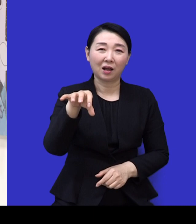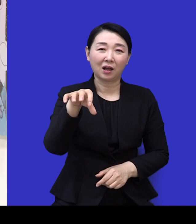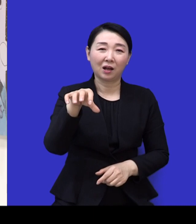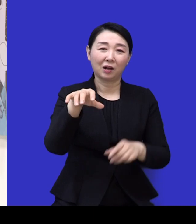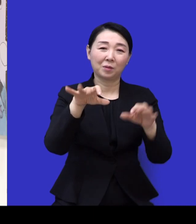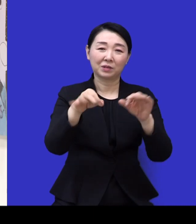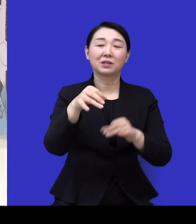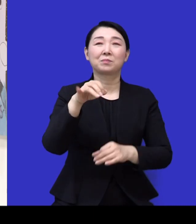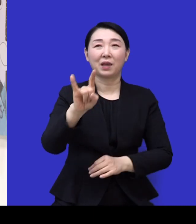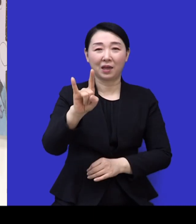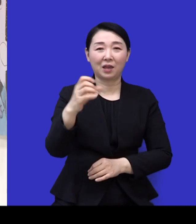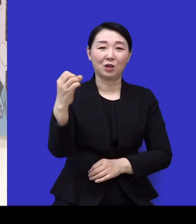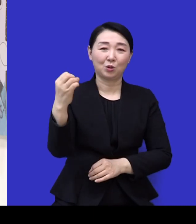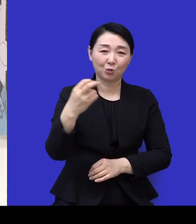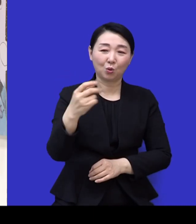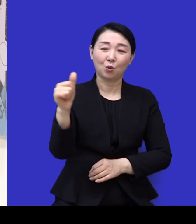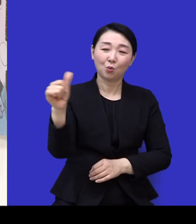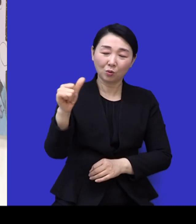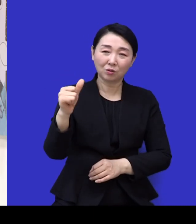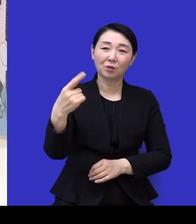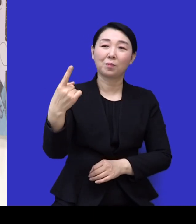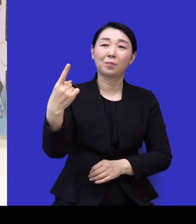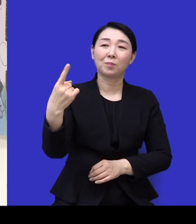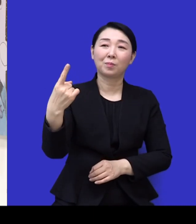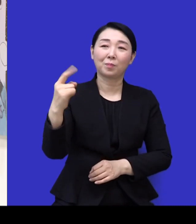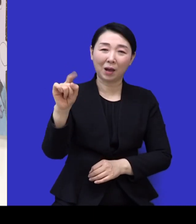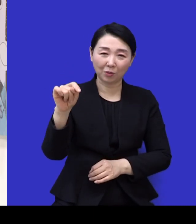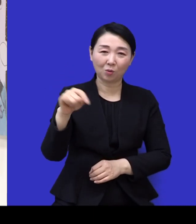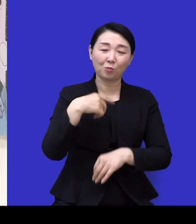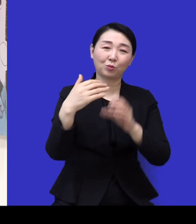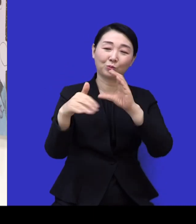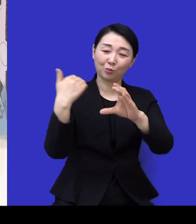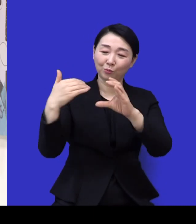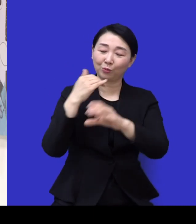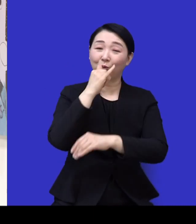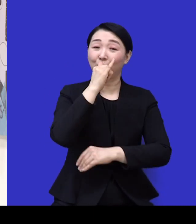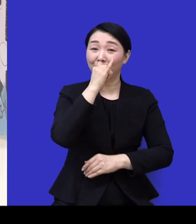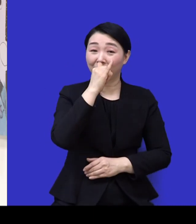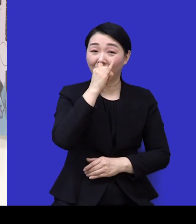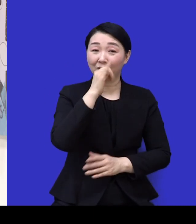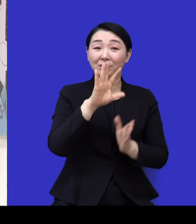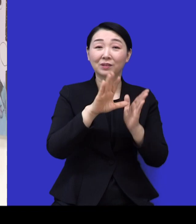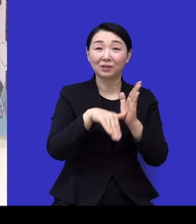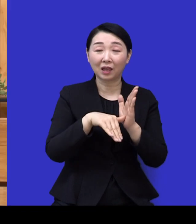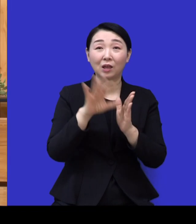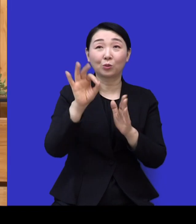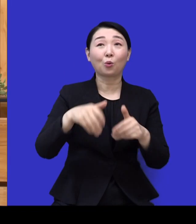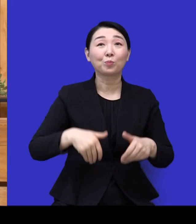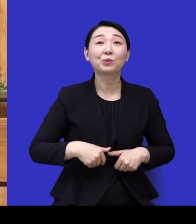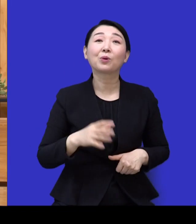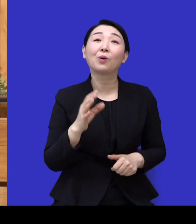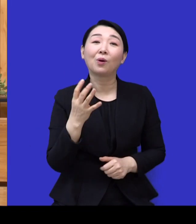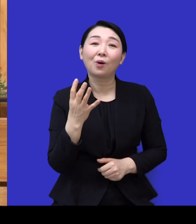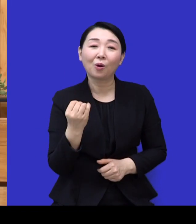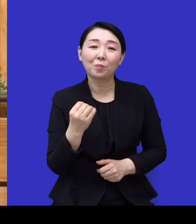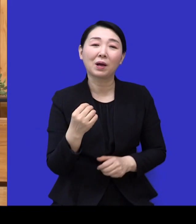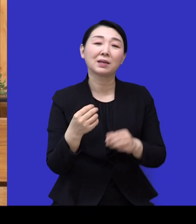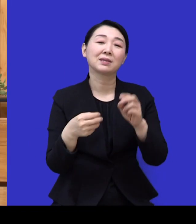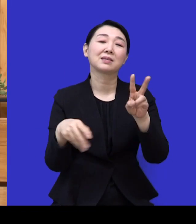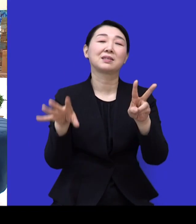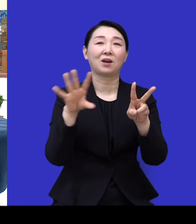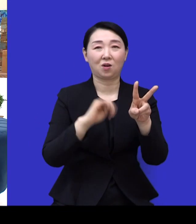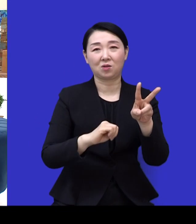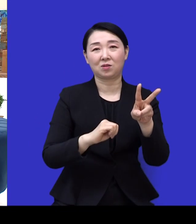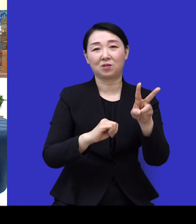5,000원 10,000원씩 저희한테 보내주시는 거예요. 그래서 그때 필요했던 한 2억 원 정도가 하나도 모자르지